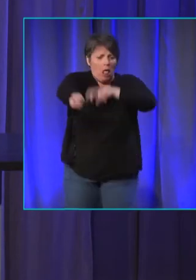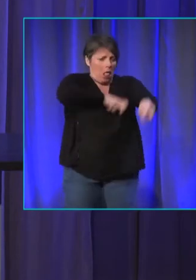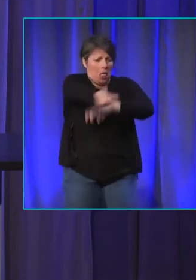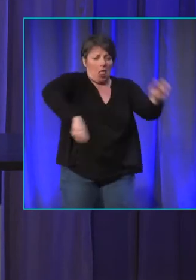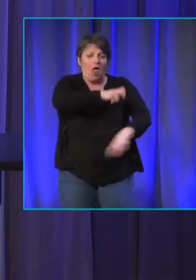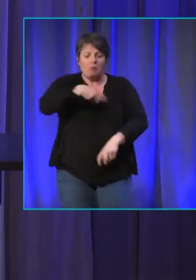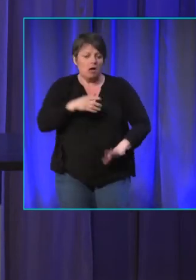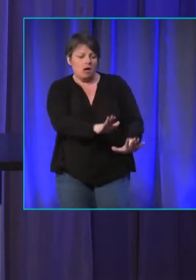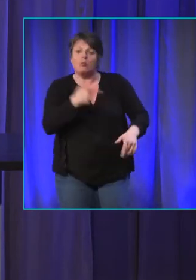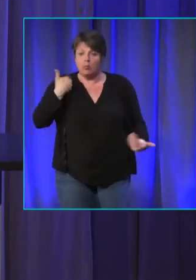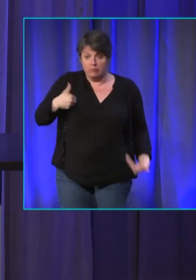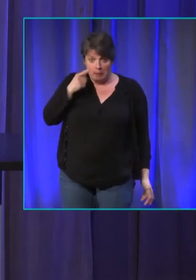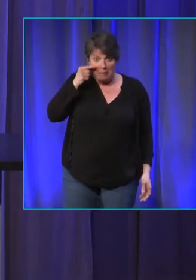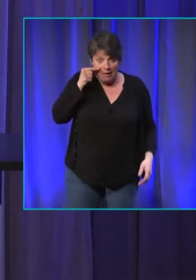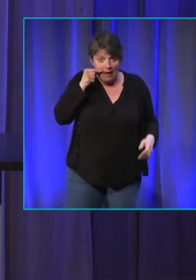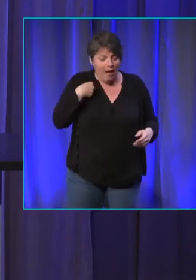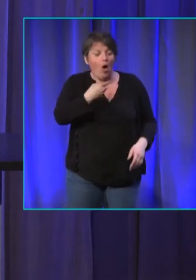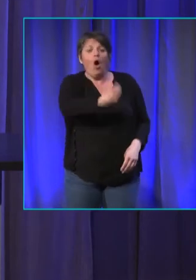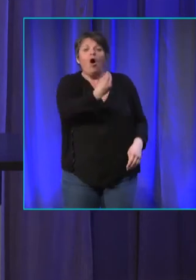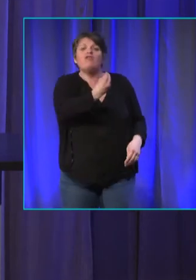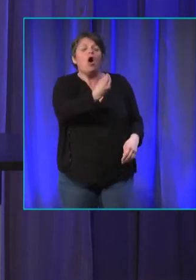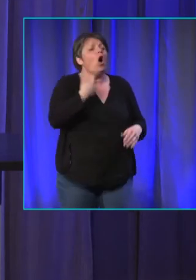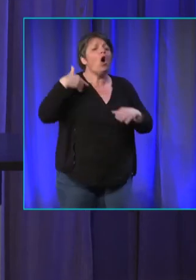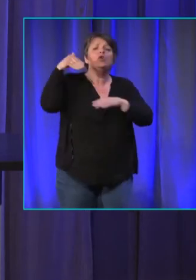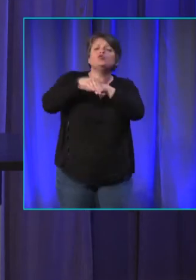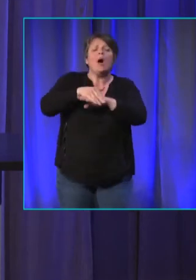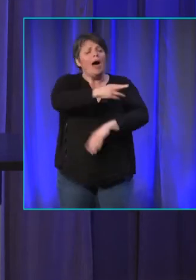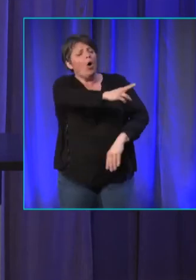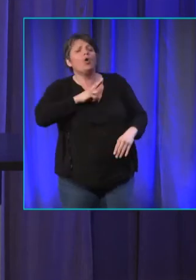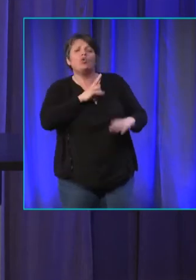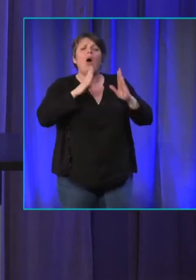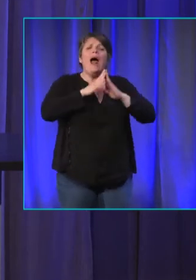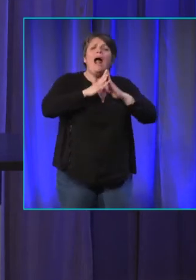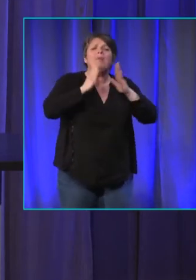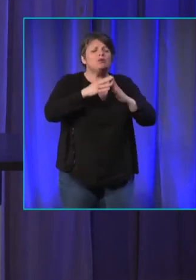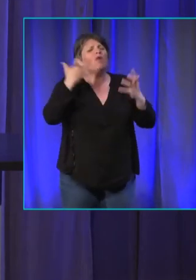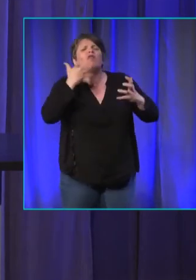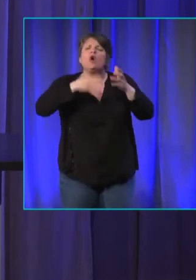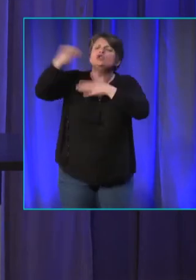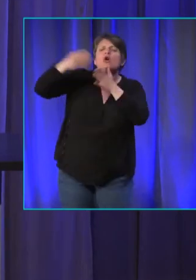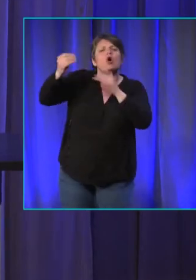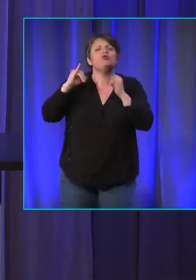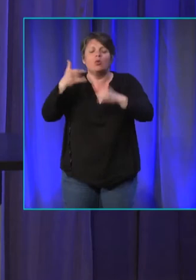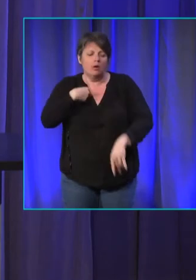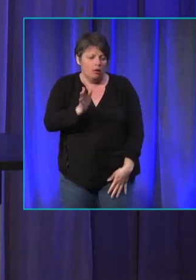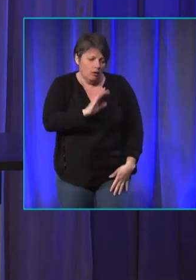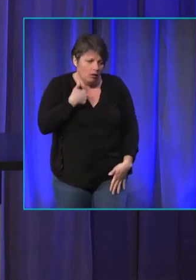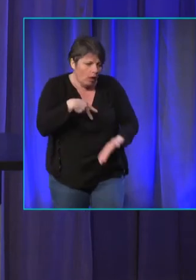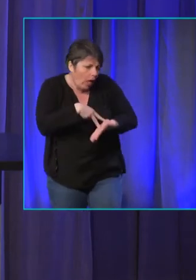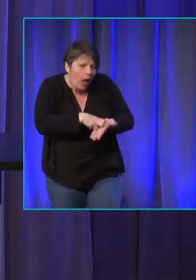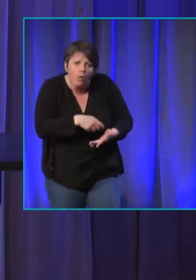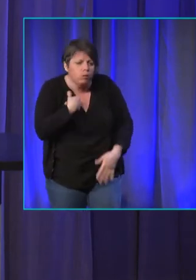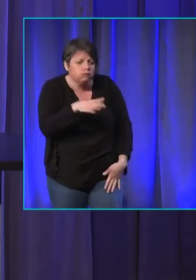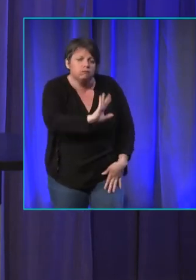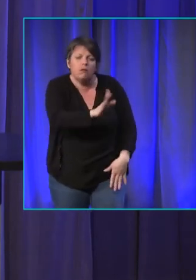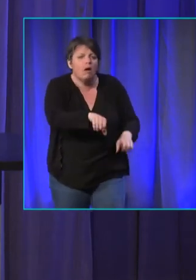Moi, le premier, en tant que père, hein, moi, mes enfants, quand ils rentrent à la maison, me demandent d'aller jouer, mais moi, je suis complètement fatigué. Je ne les suis pas. Donc